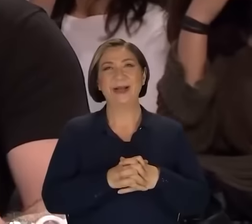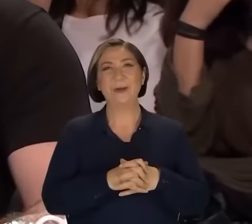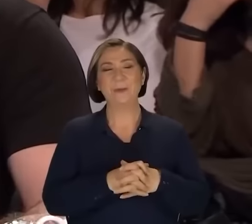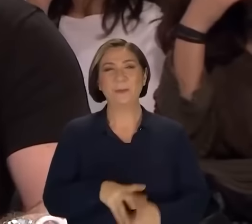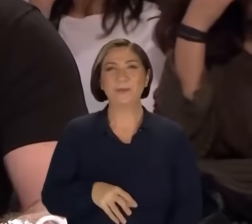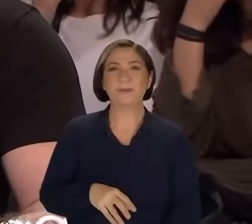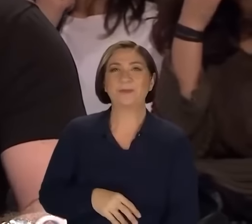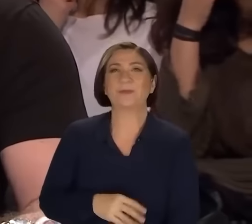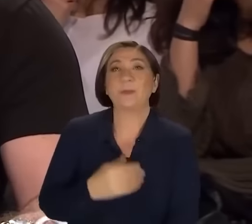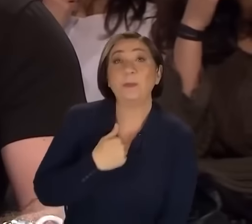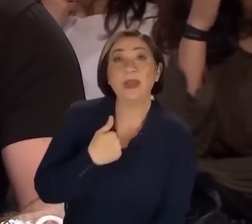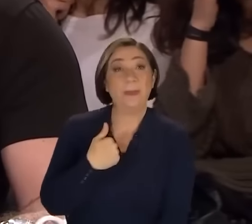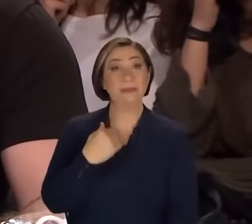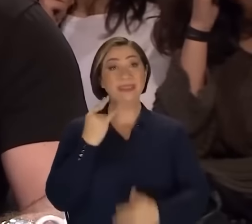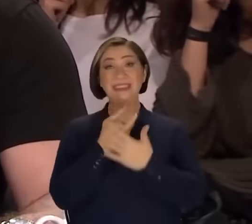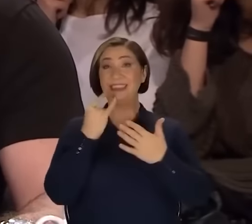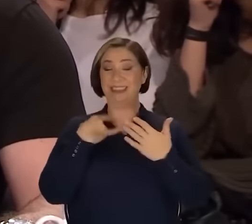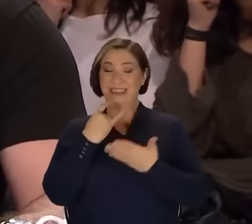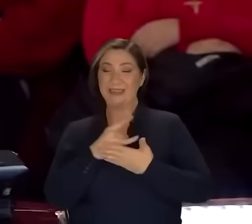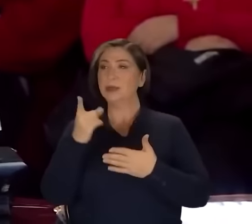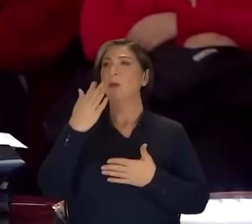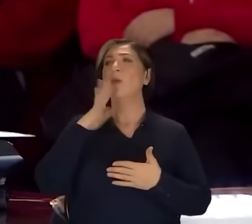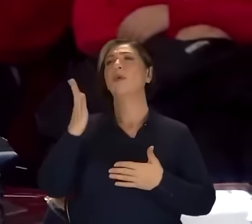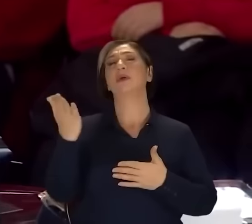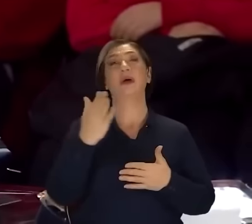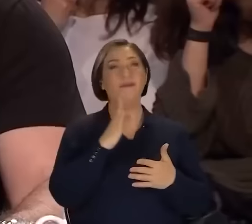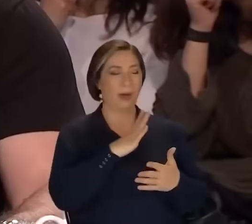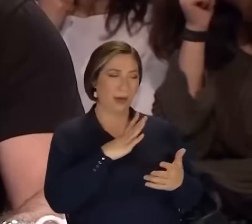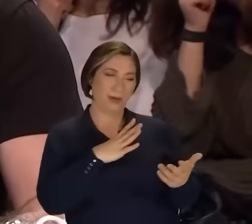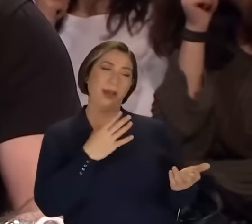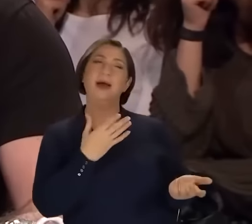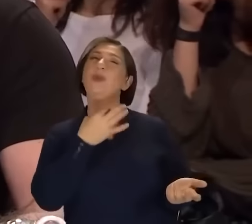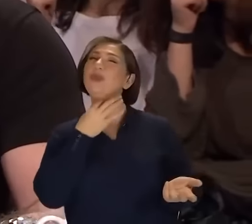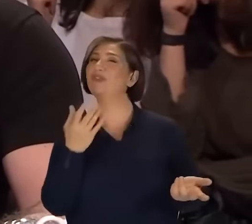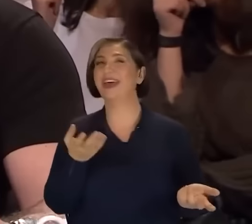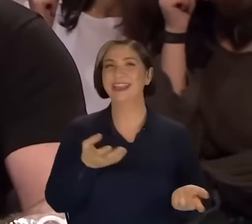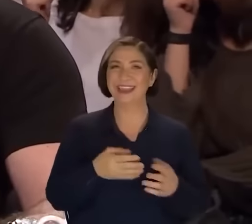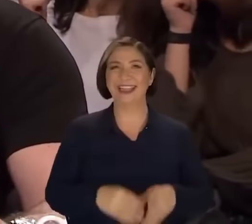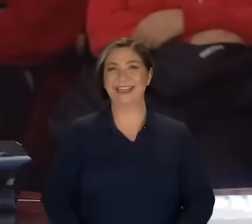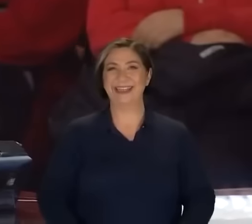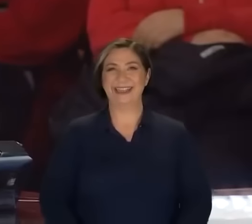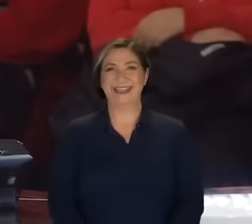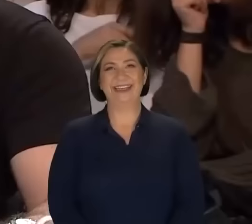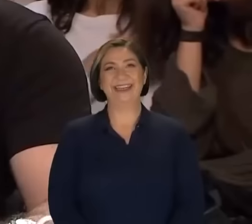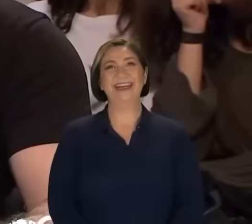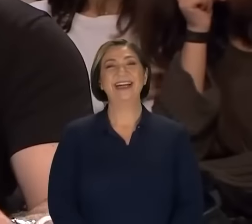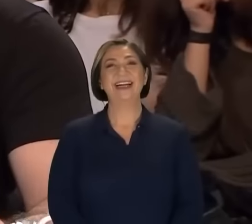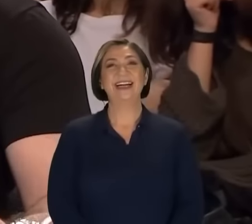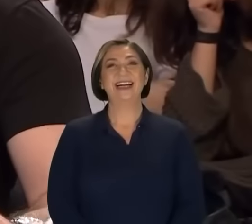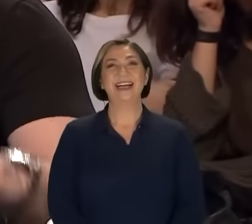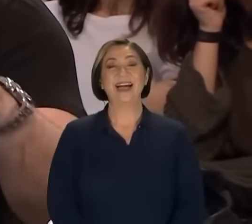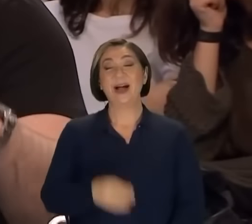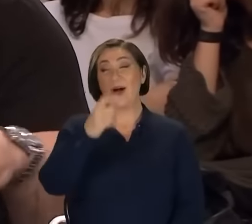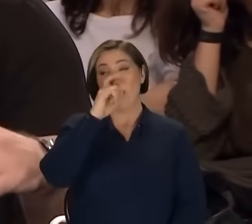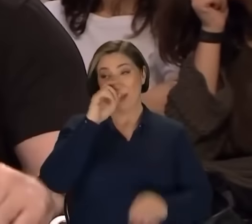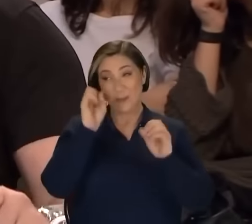benim seksilik de şöyle Tap 20 yoktur var mı seks Aşk olsun benim seksili o